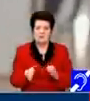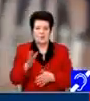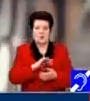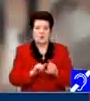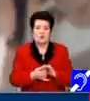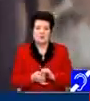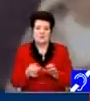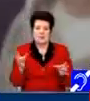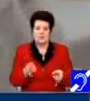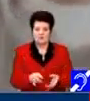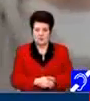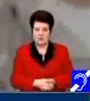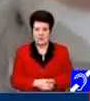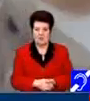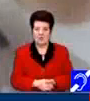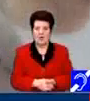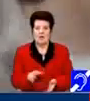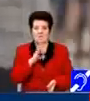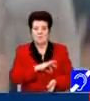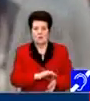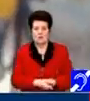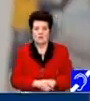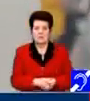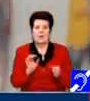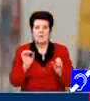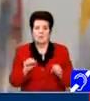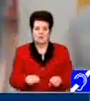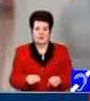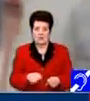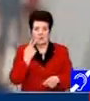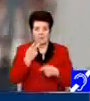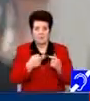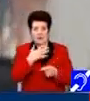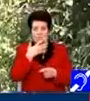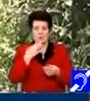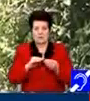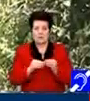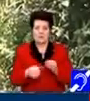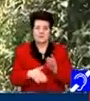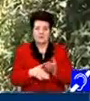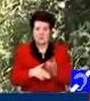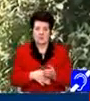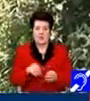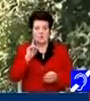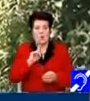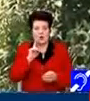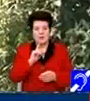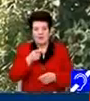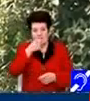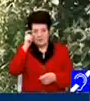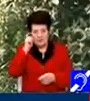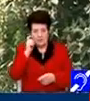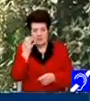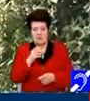condițiile necesare folosire, pentru că putem crea chiar mai multe probleme decât să-i ajutăm. Deocamdată, ochelarii pentru nevăzători